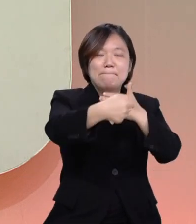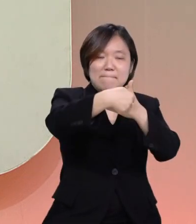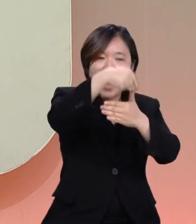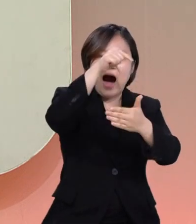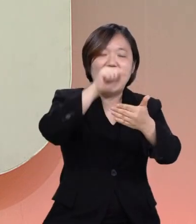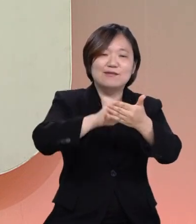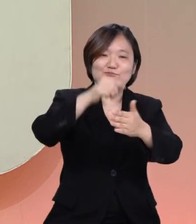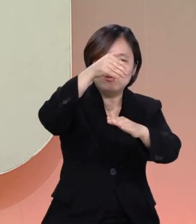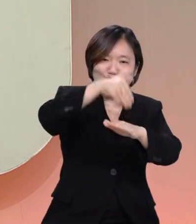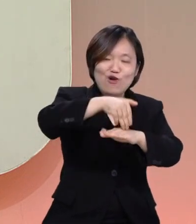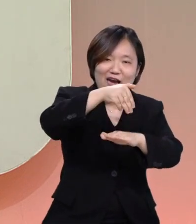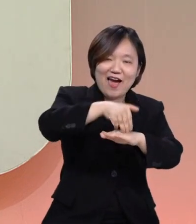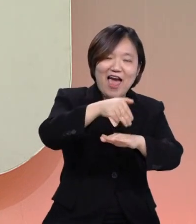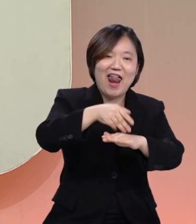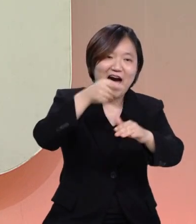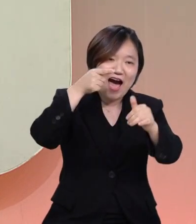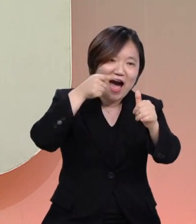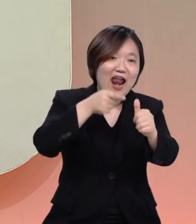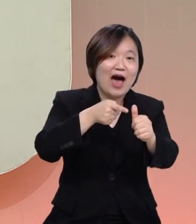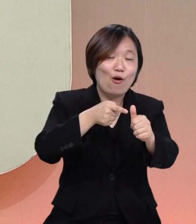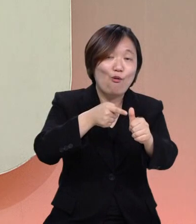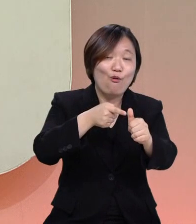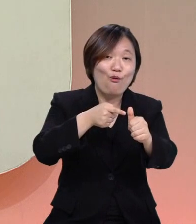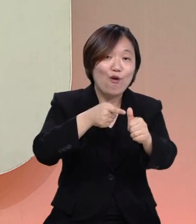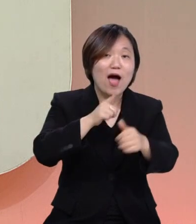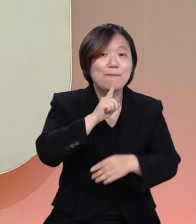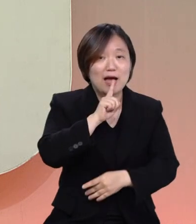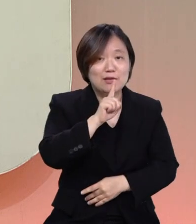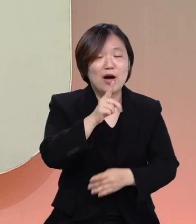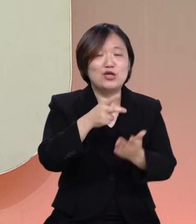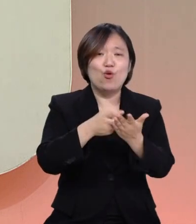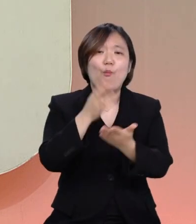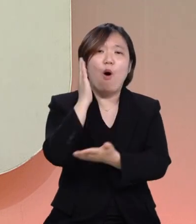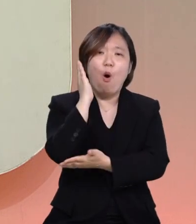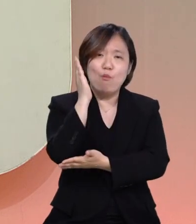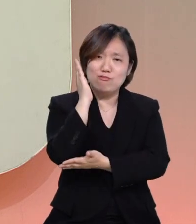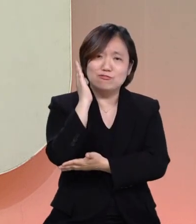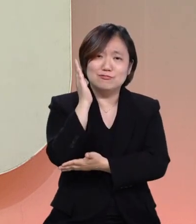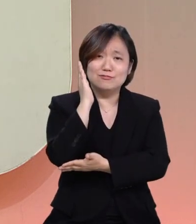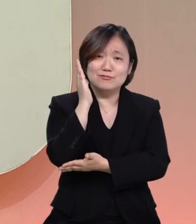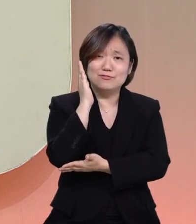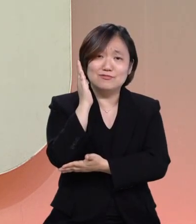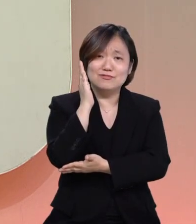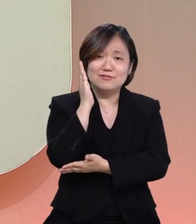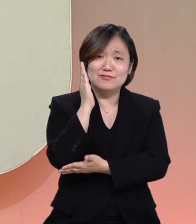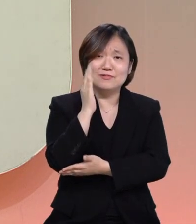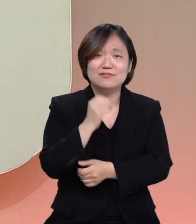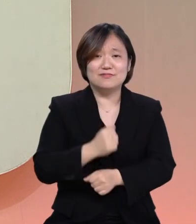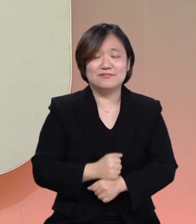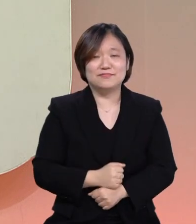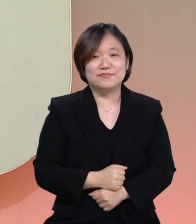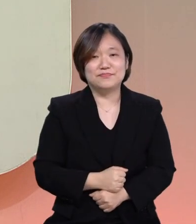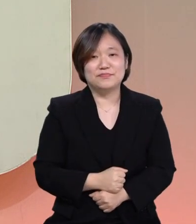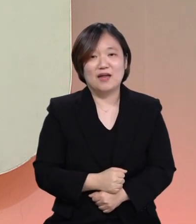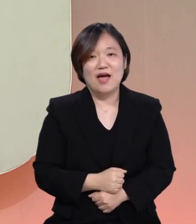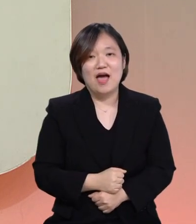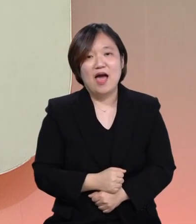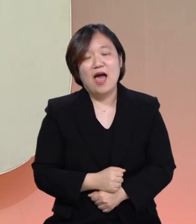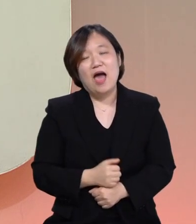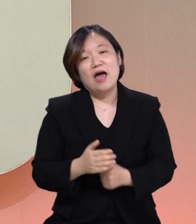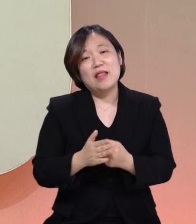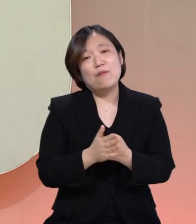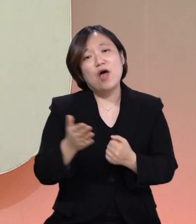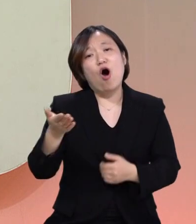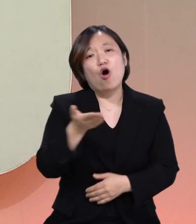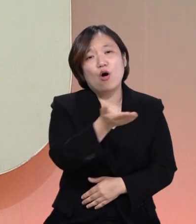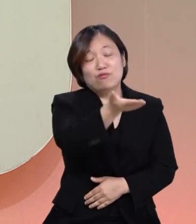수행해라라고 한결같이 법을 설하시고 법을 설하셨던 것이죠 그래서 우리